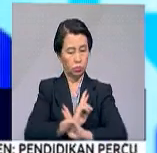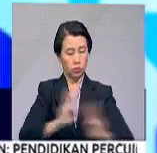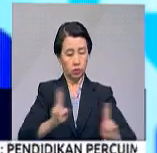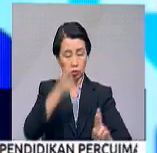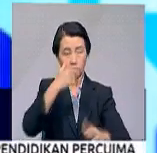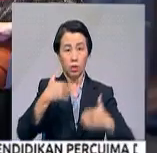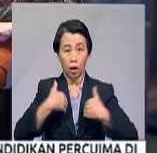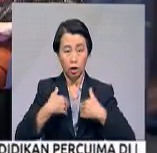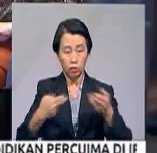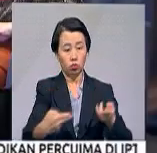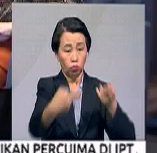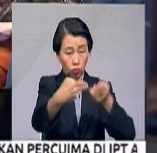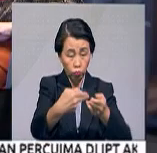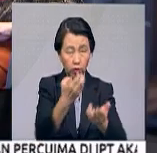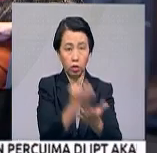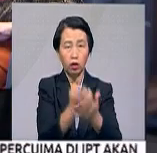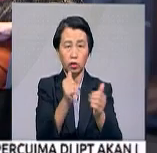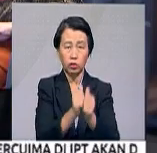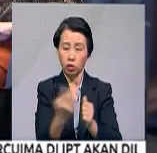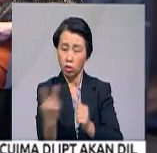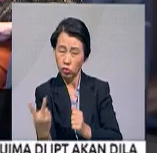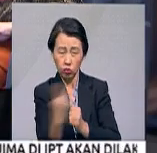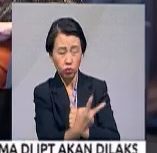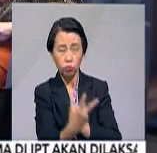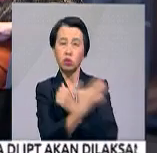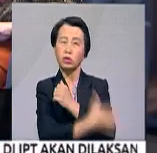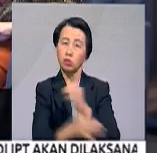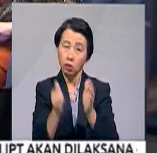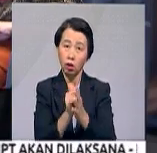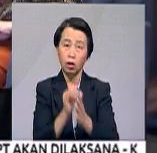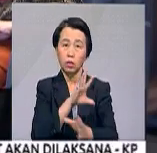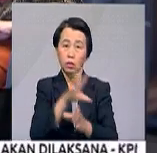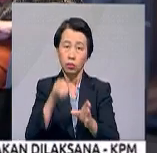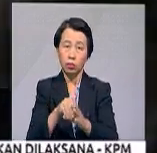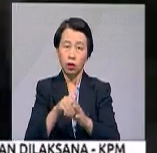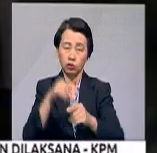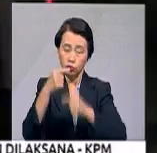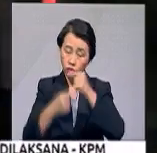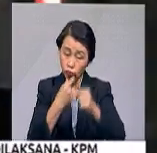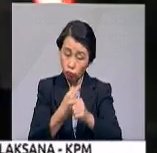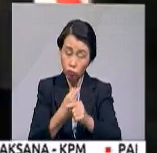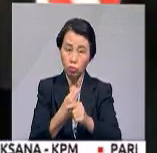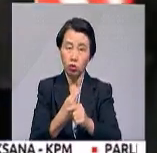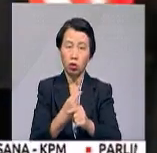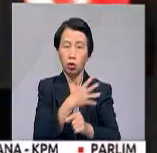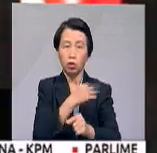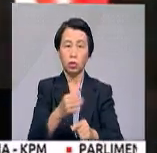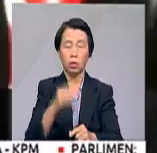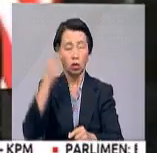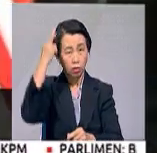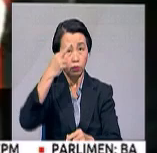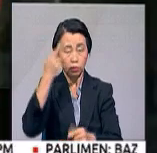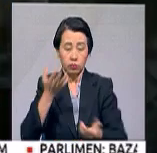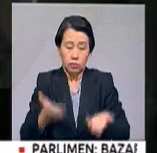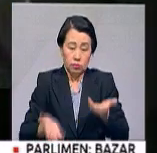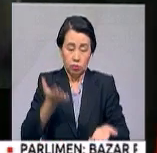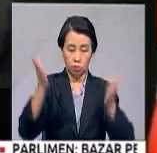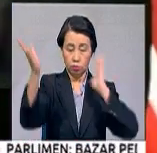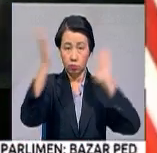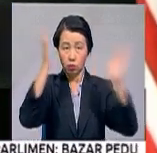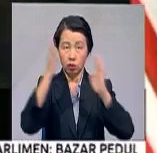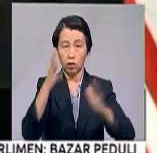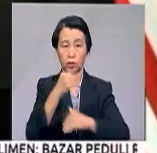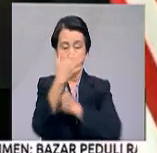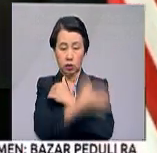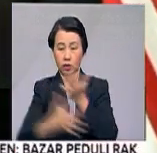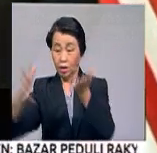kerana mempunyai hubungan ekonomi dengan kedua-dua negara ini termasuk dari segi geografi. Faktor itu turut memungkinkan Malaysia serta